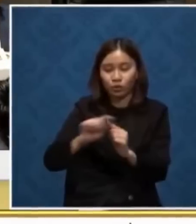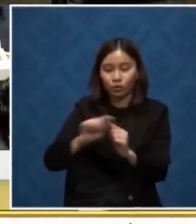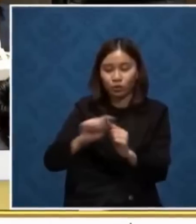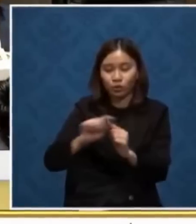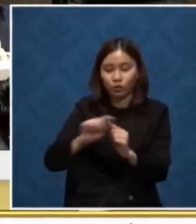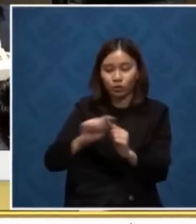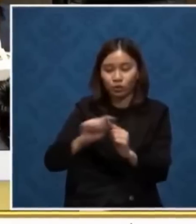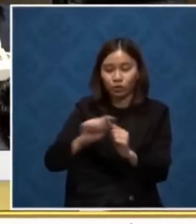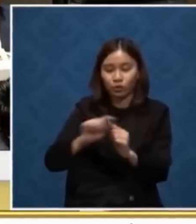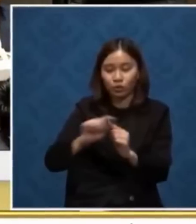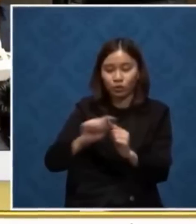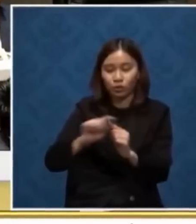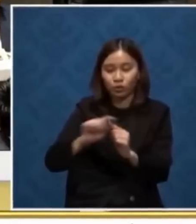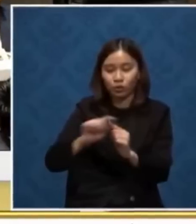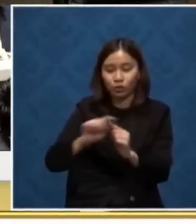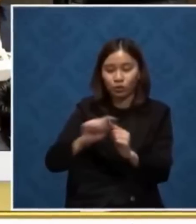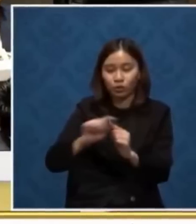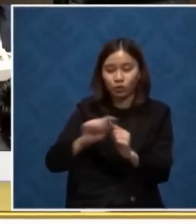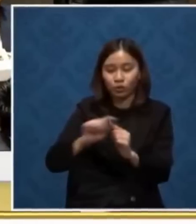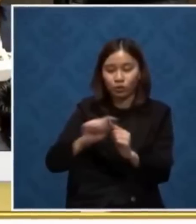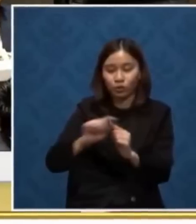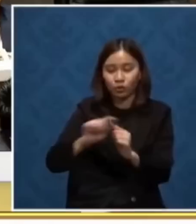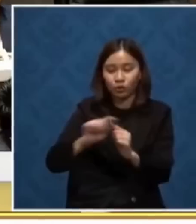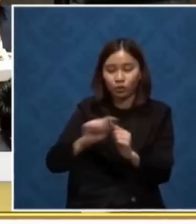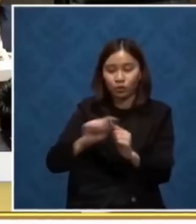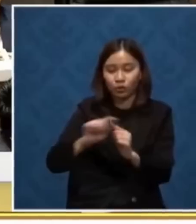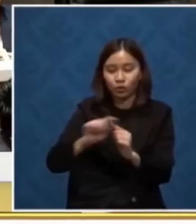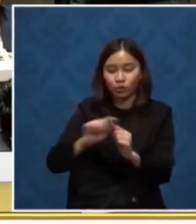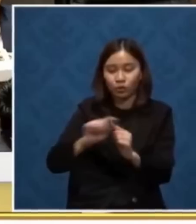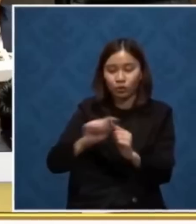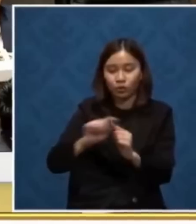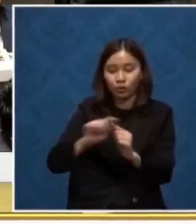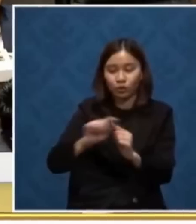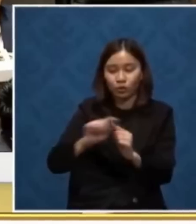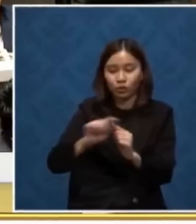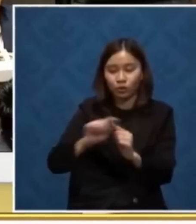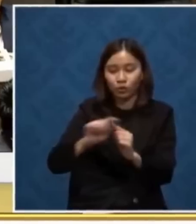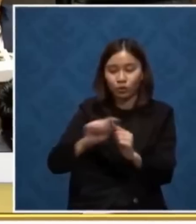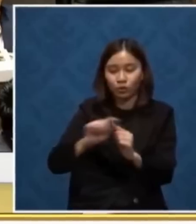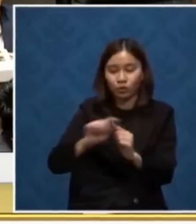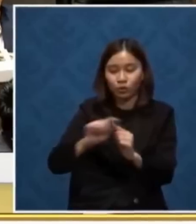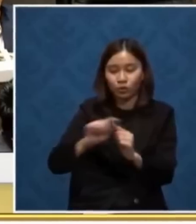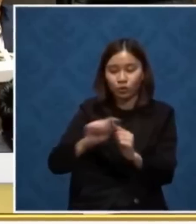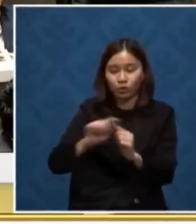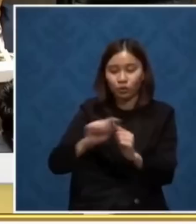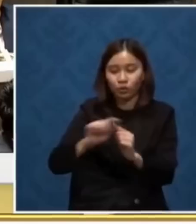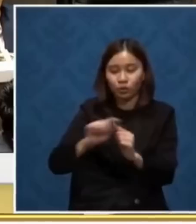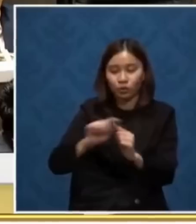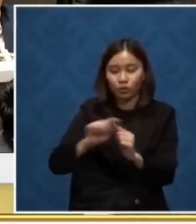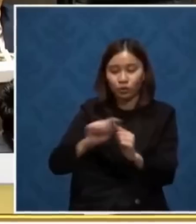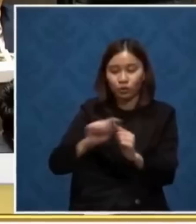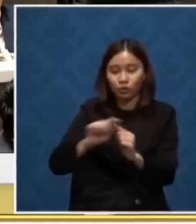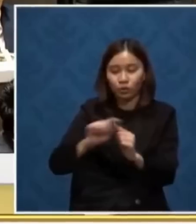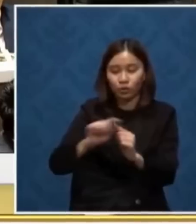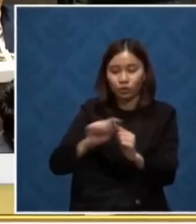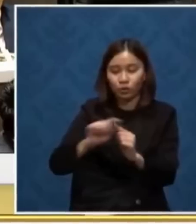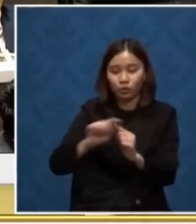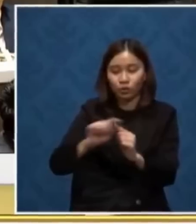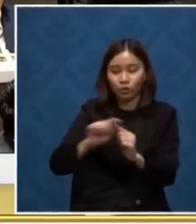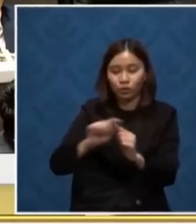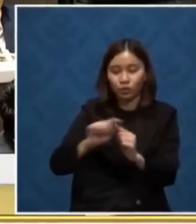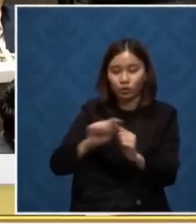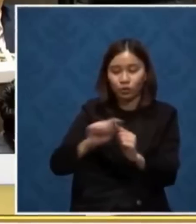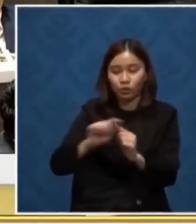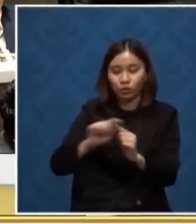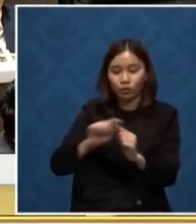เดอร์ตอนนี้ไม่มีแอดเดอร์แล้วมีแอปไอทีแต่ประชาชนเนี่ยคุณซื้อถูกมากนะฮะและที่สำคัญ